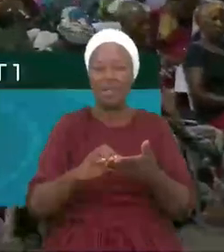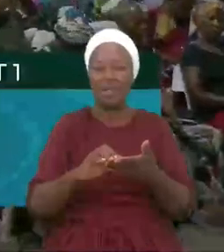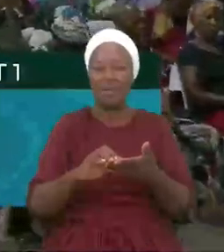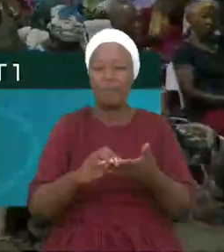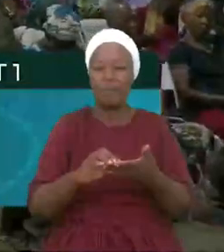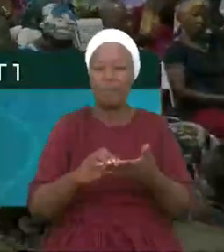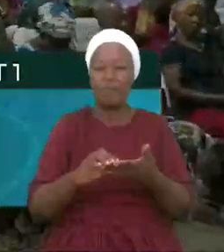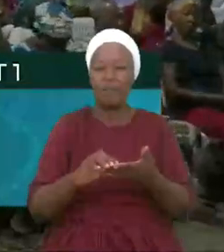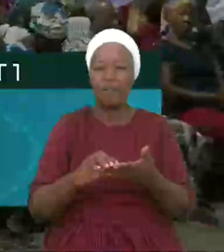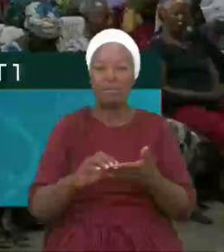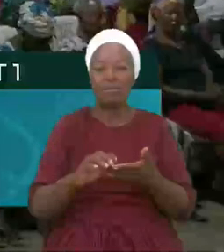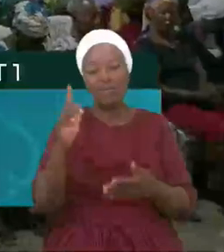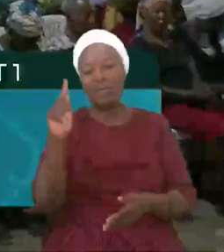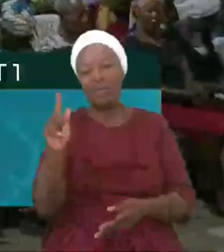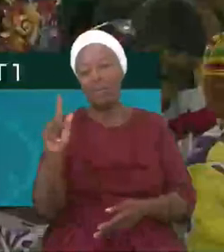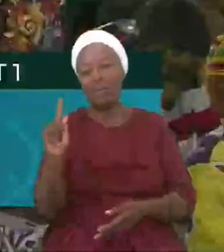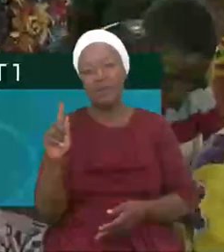chapitre 45